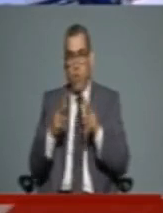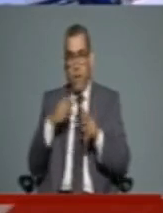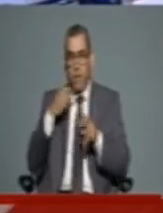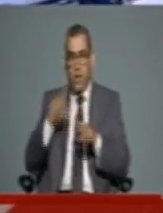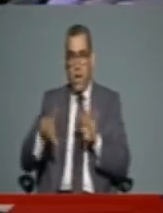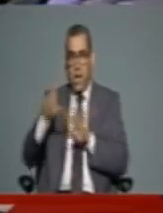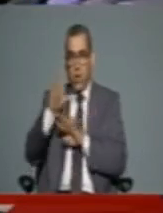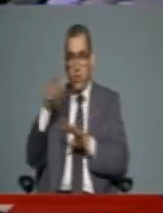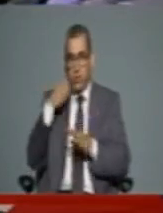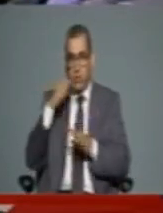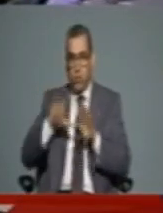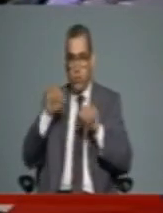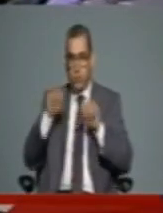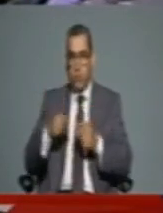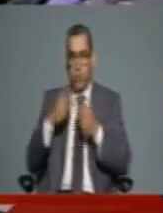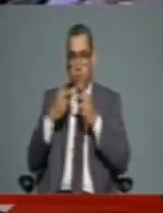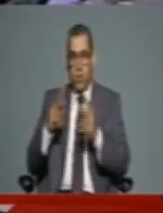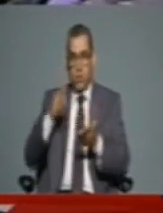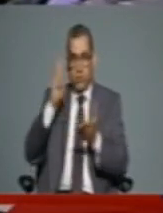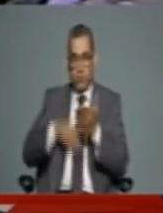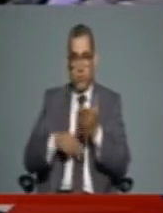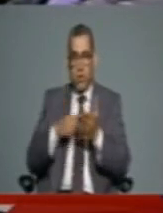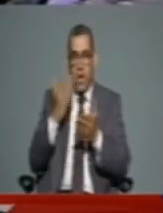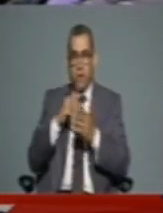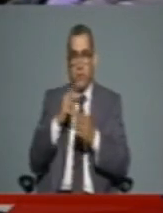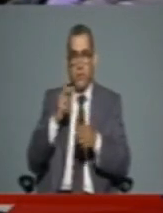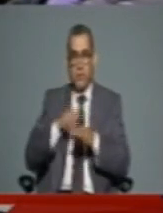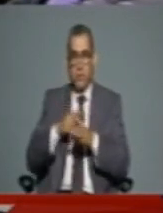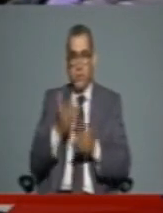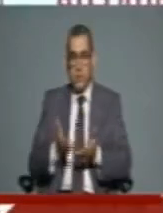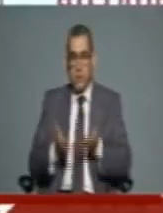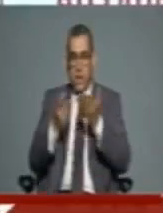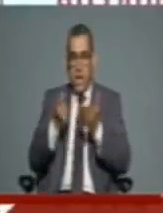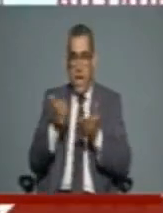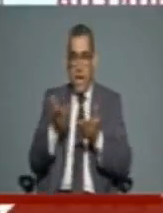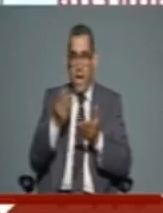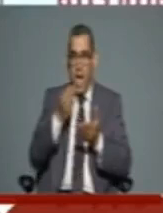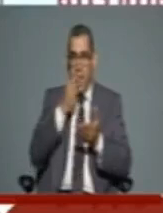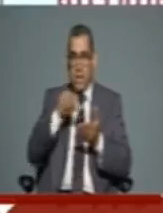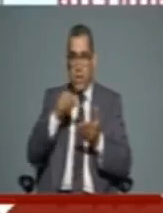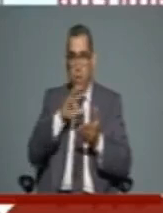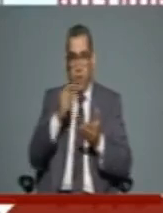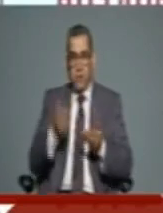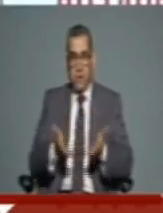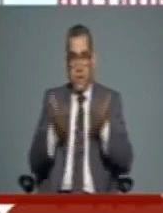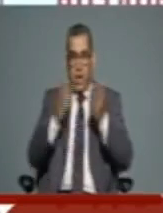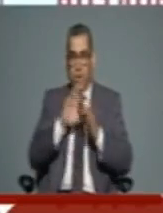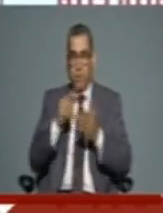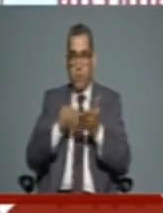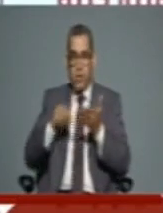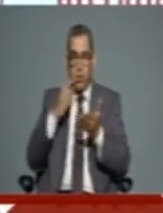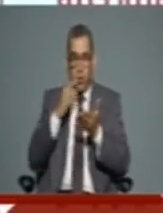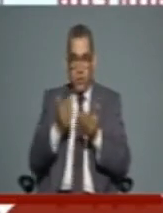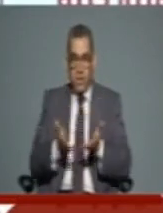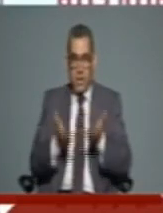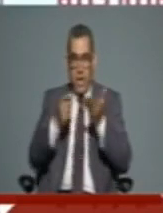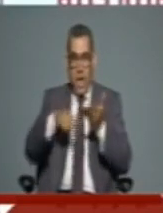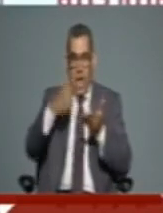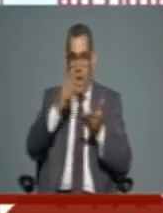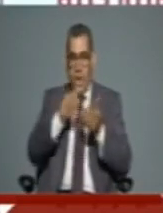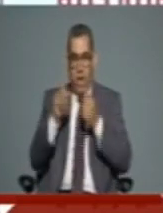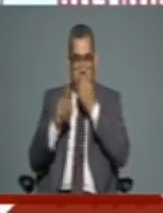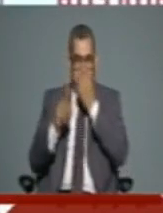الوزراء. لم يتم رفع سعر أي سلعة على البطاقة التموينية منذ